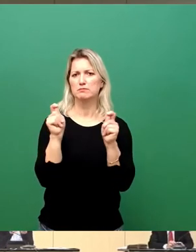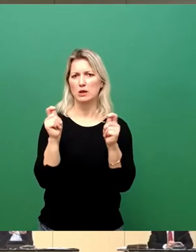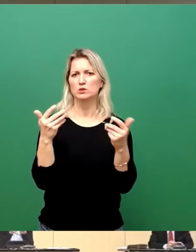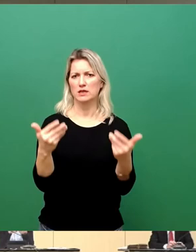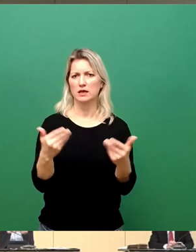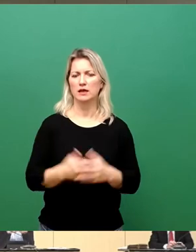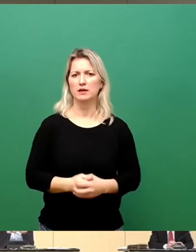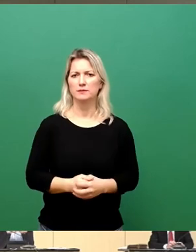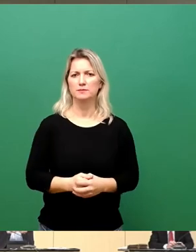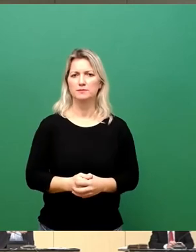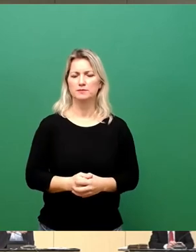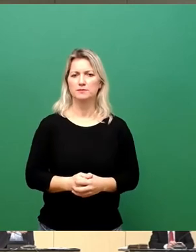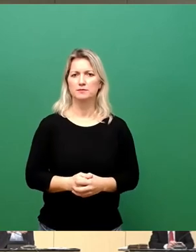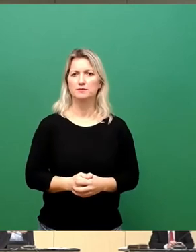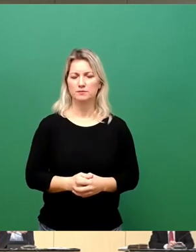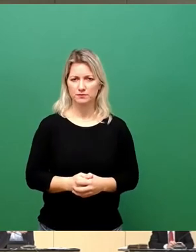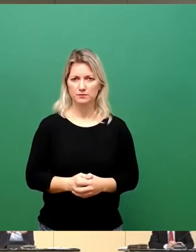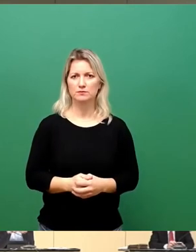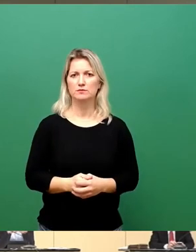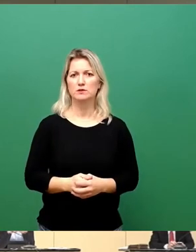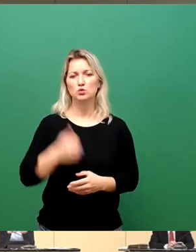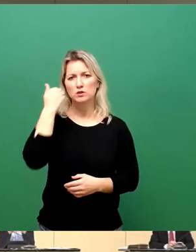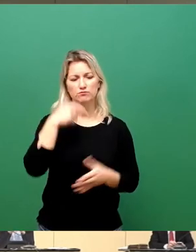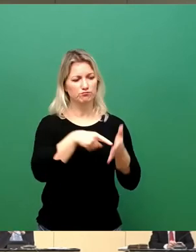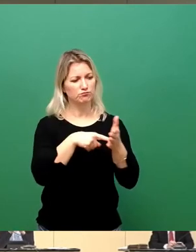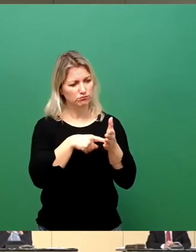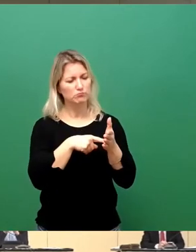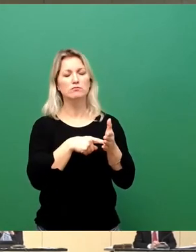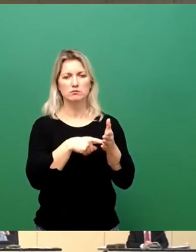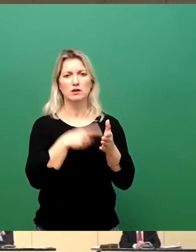dann bitte Signal, dass wir gleich wieder fortsetzen können.